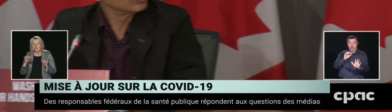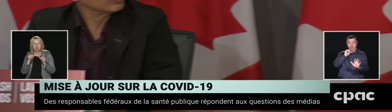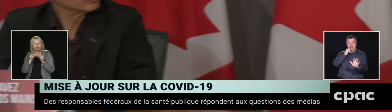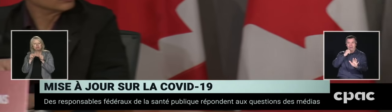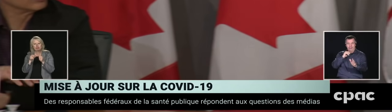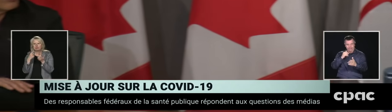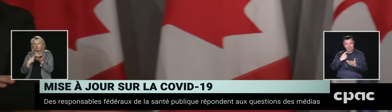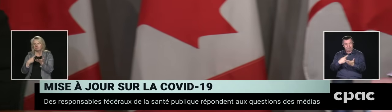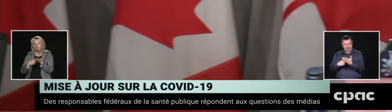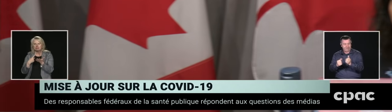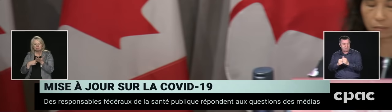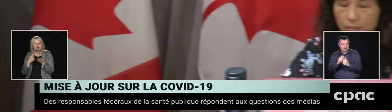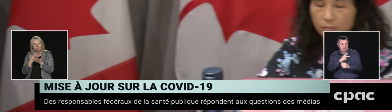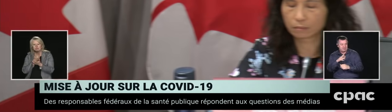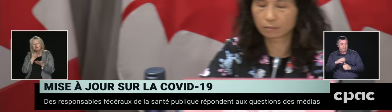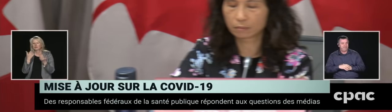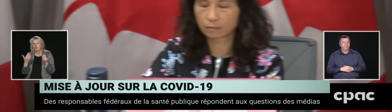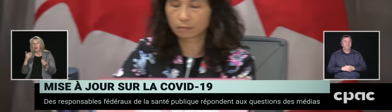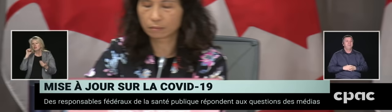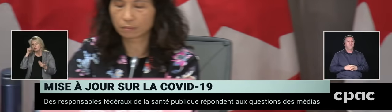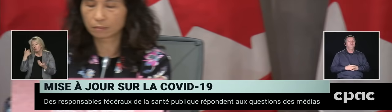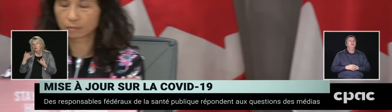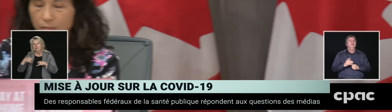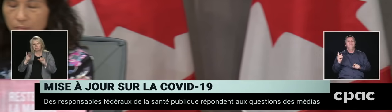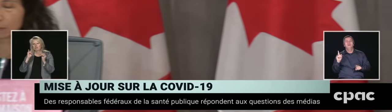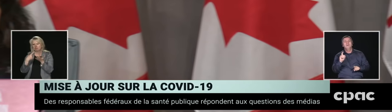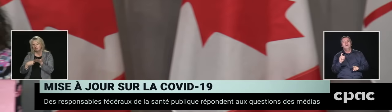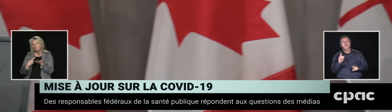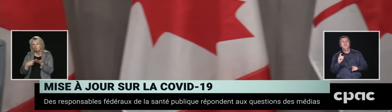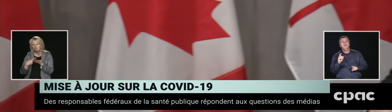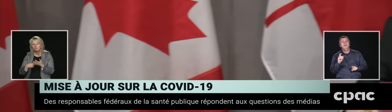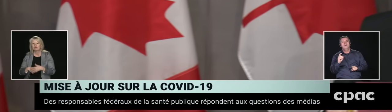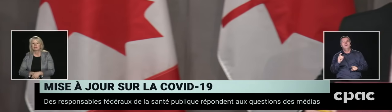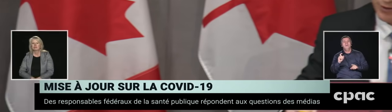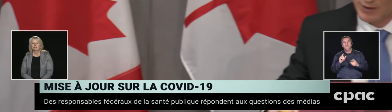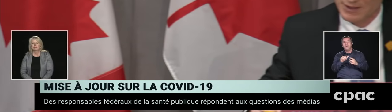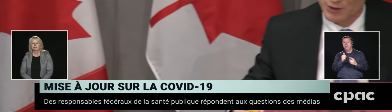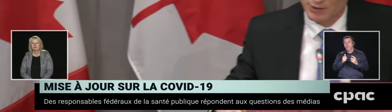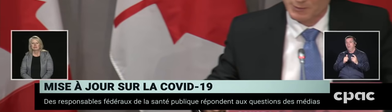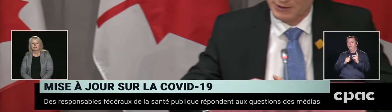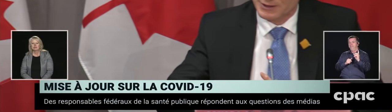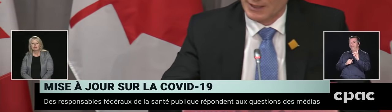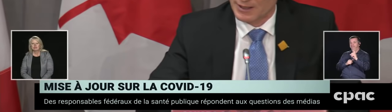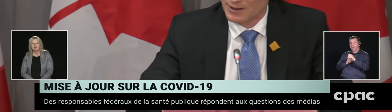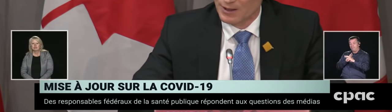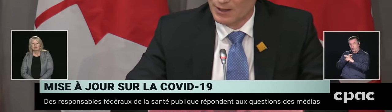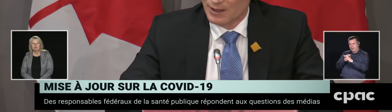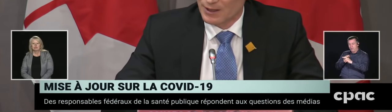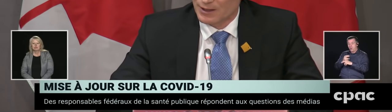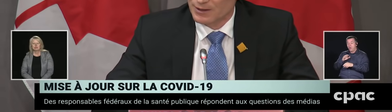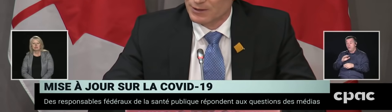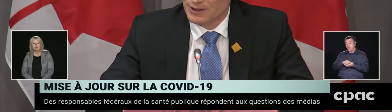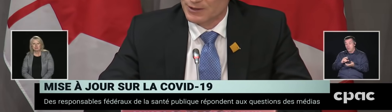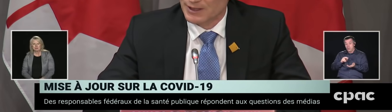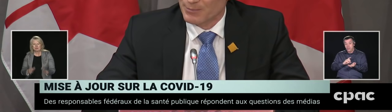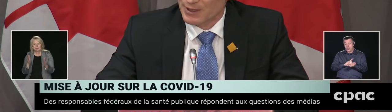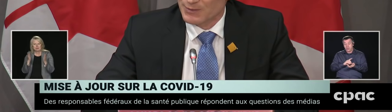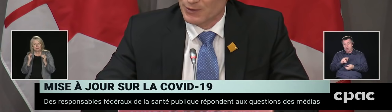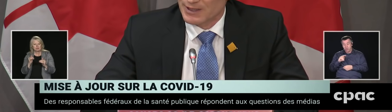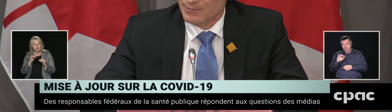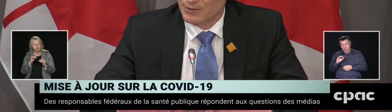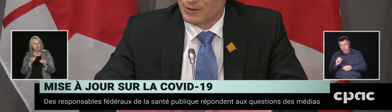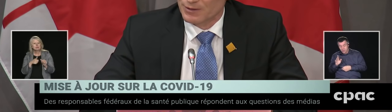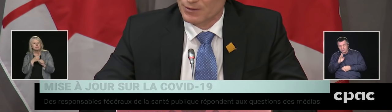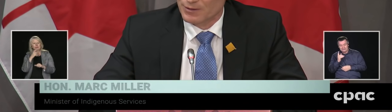Juste là-dessus, est-ce que... Philippe Vincent, si je pouvais rajouter un tout petit peu sur ce que le Dr. Njoo a dit, je pense qu'il serait... ça ne serait